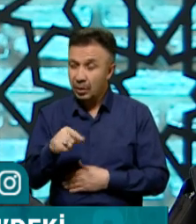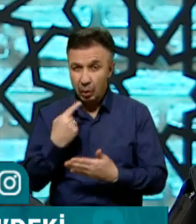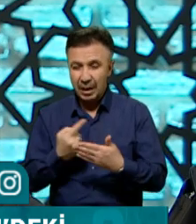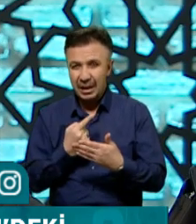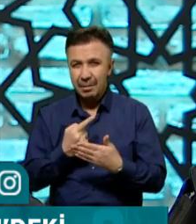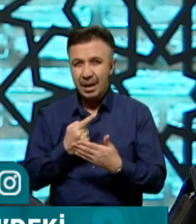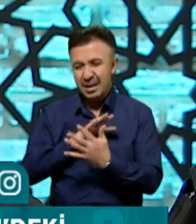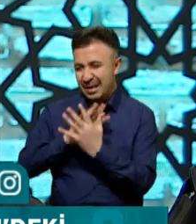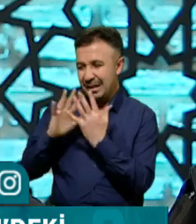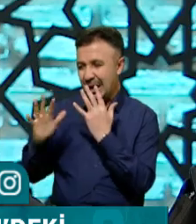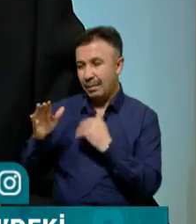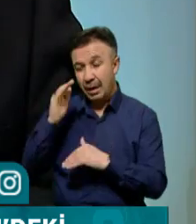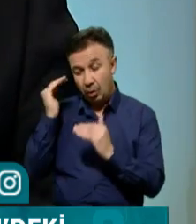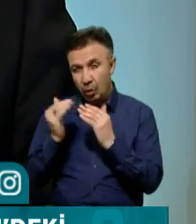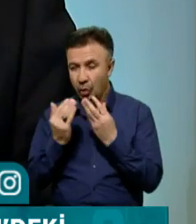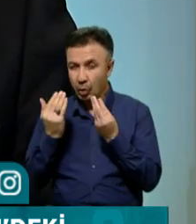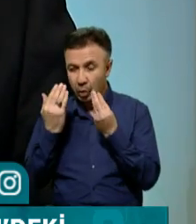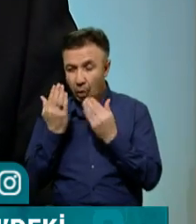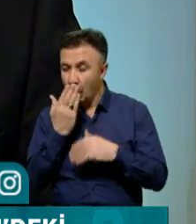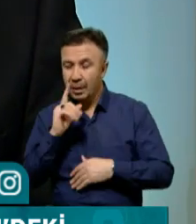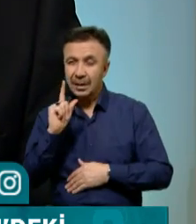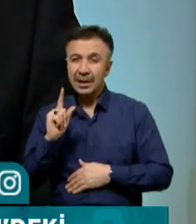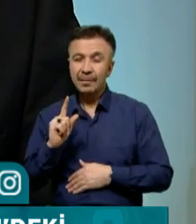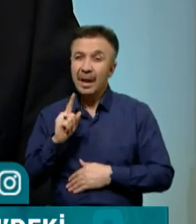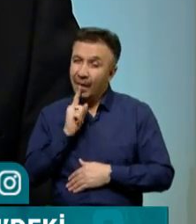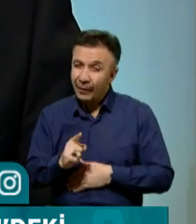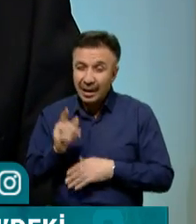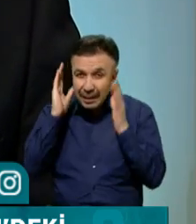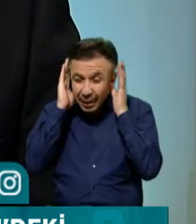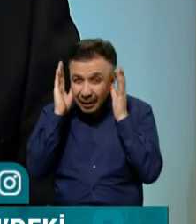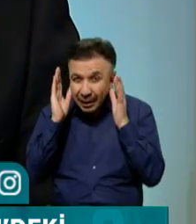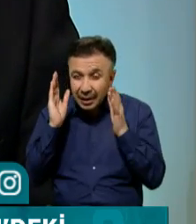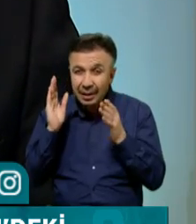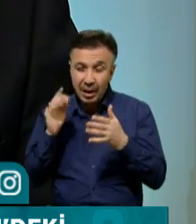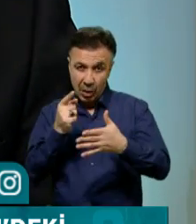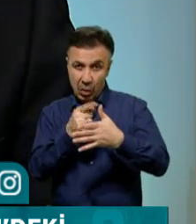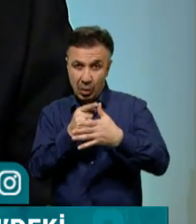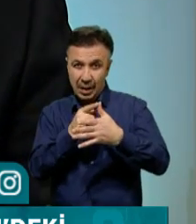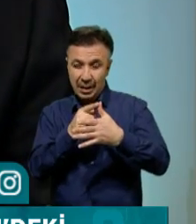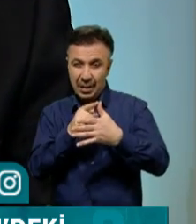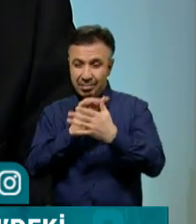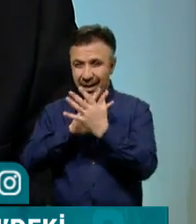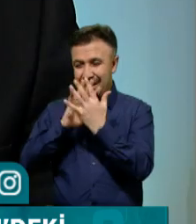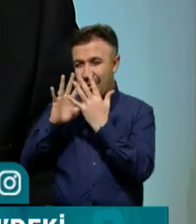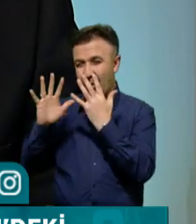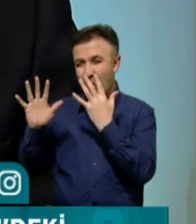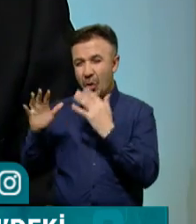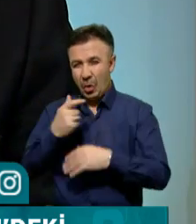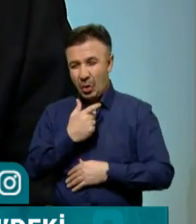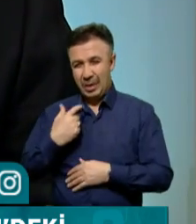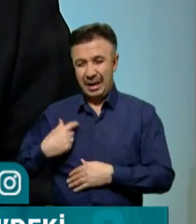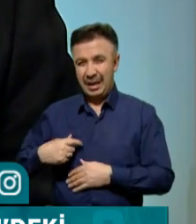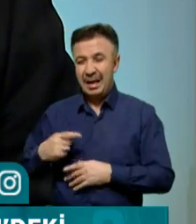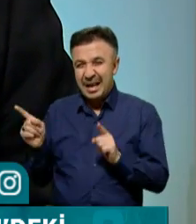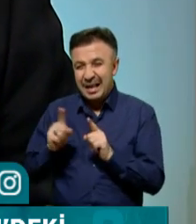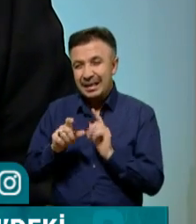uygun okunmalıdır. Farz namazlarda ise yukarıdan aşağı doğru. Mesela özellikle siz hani kısa sureleri, ki